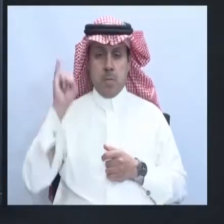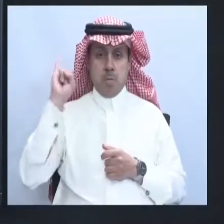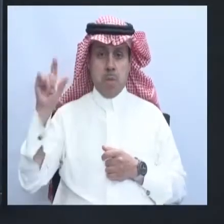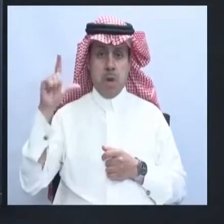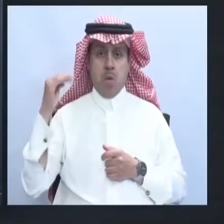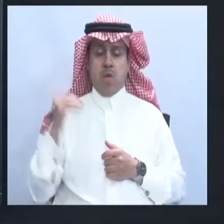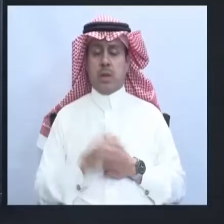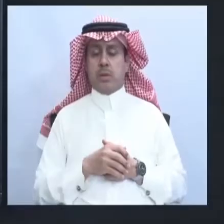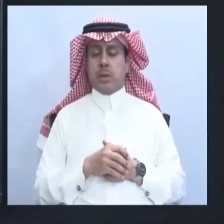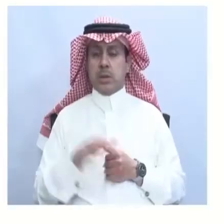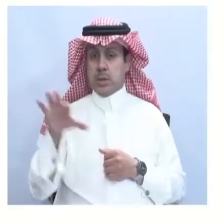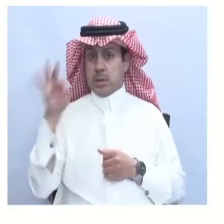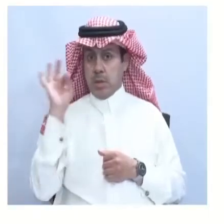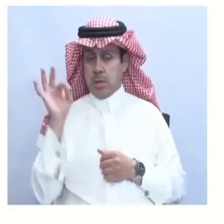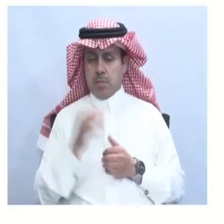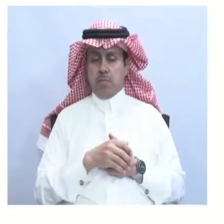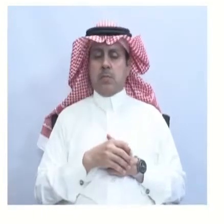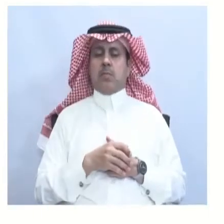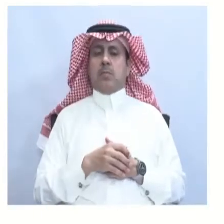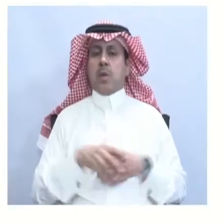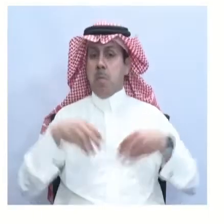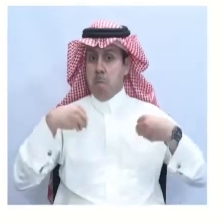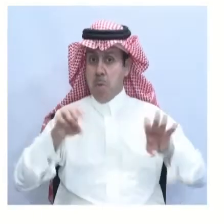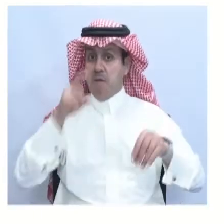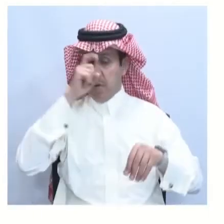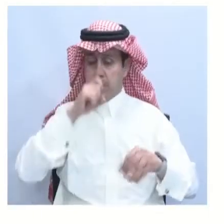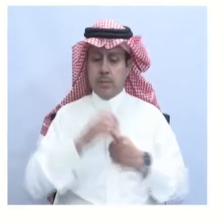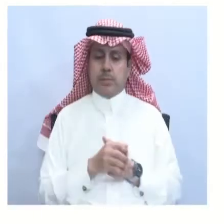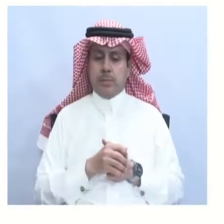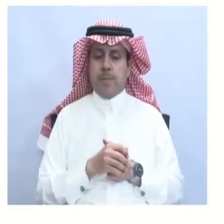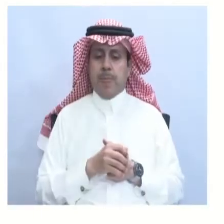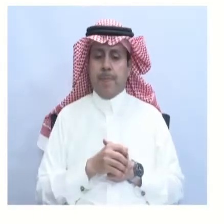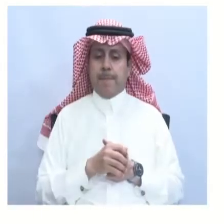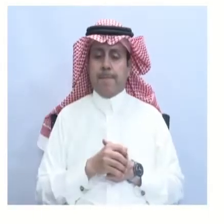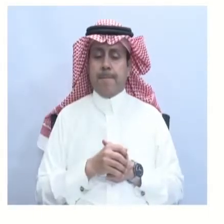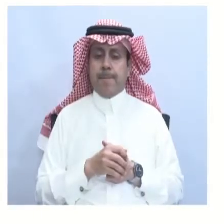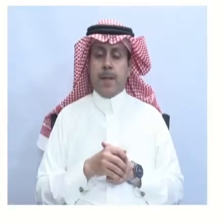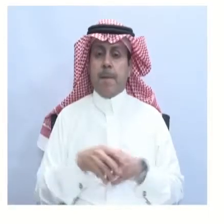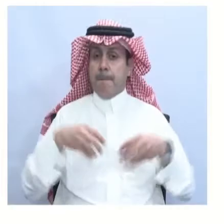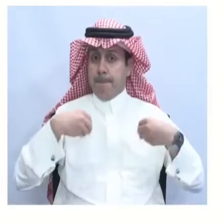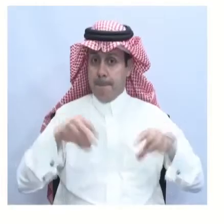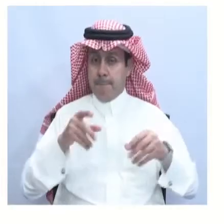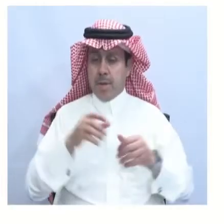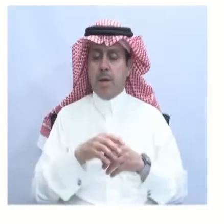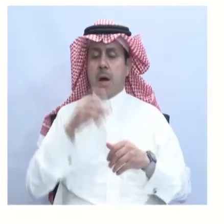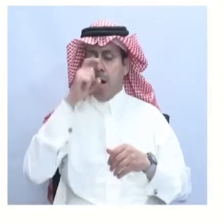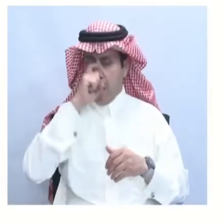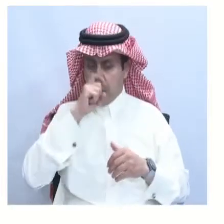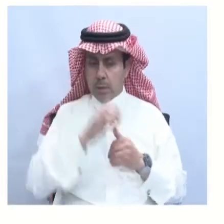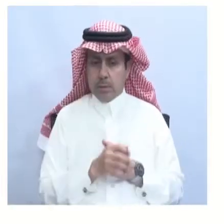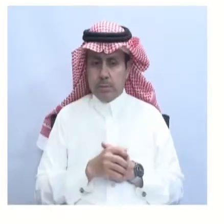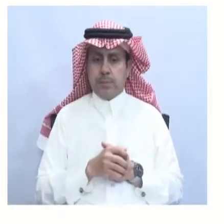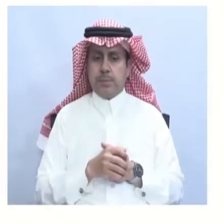يستثنى لاحظ معي في البيع الذي فيه اكراه يستثنى من ذلك الاكراه بحق ما هو